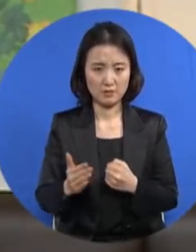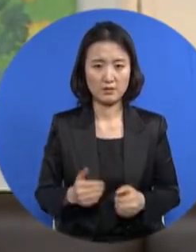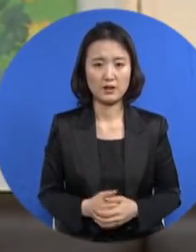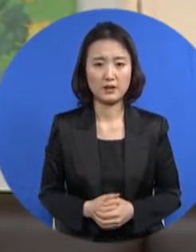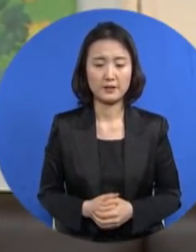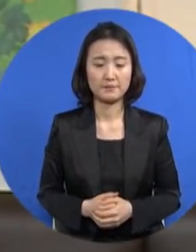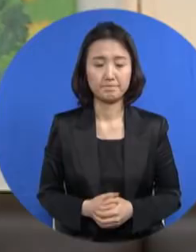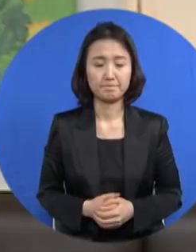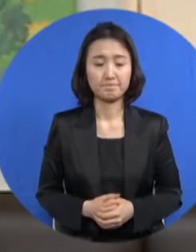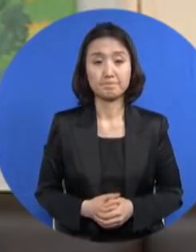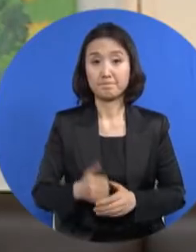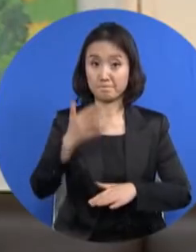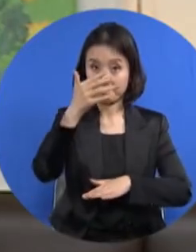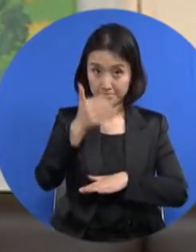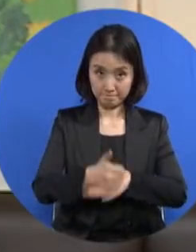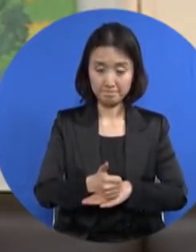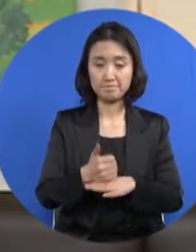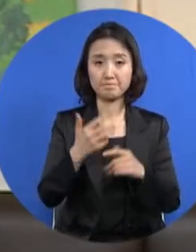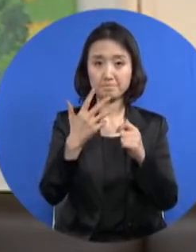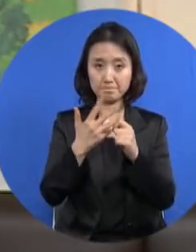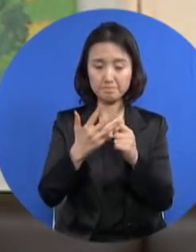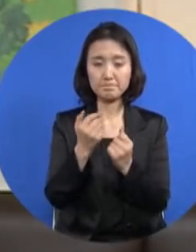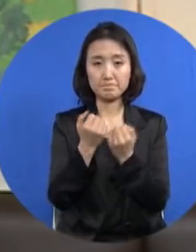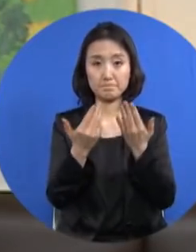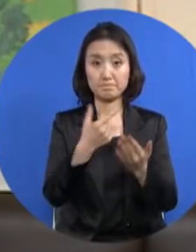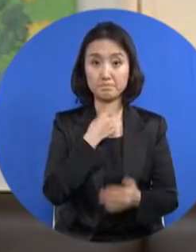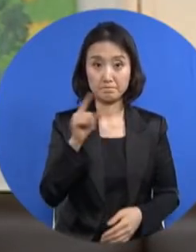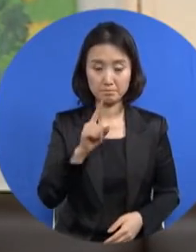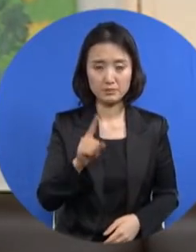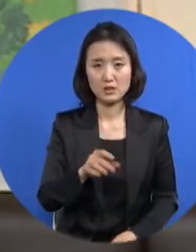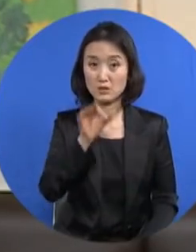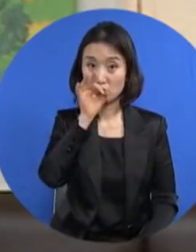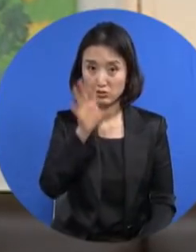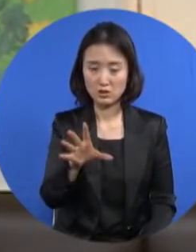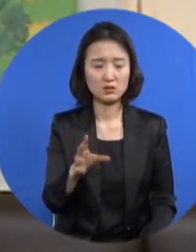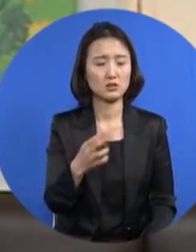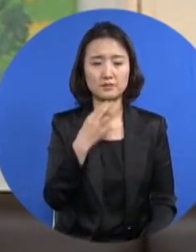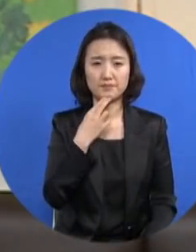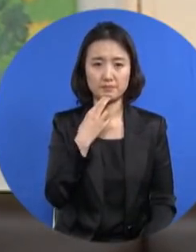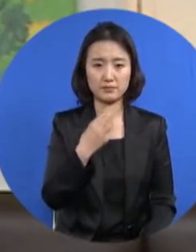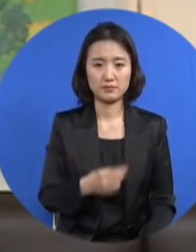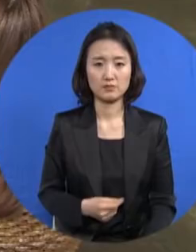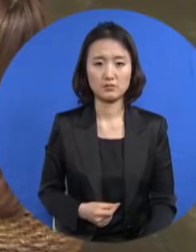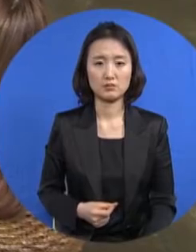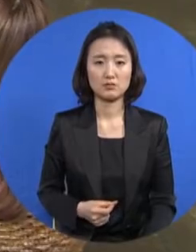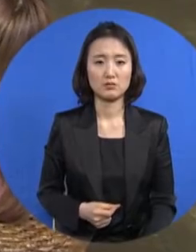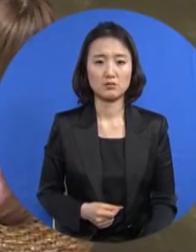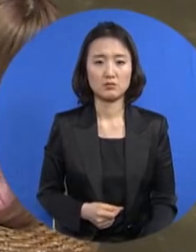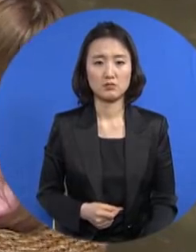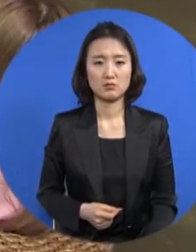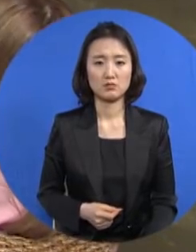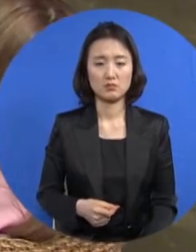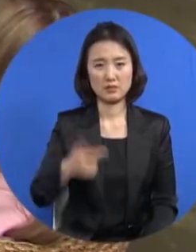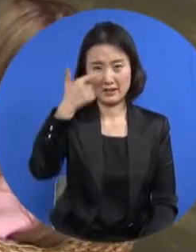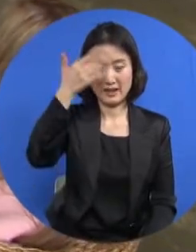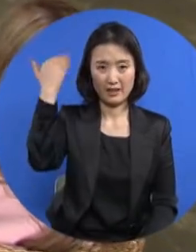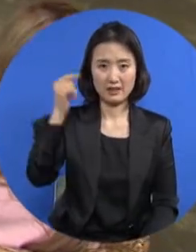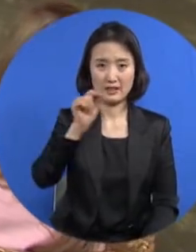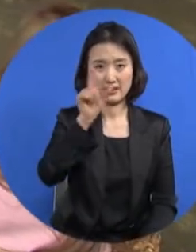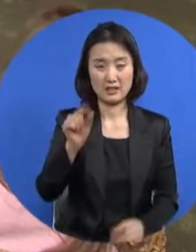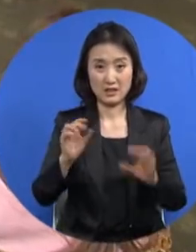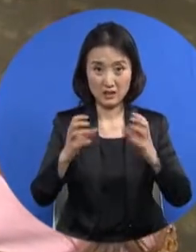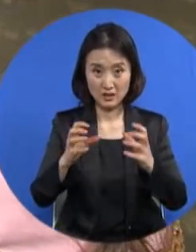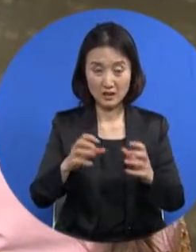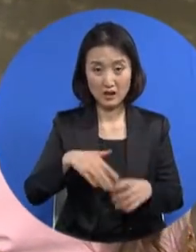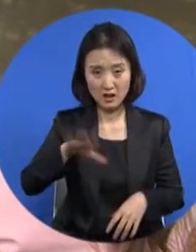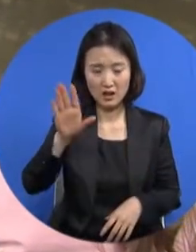불가능은 없다. 여러분요 달나라 가는 것도 우주선도 옛날에 저 어렸을 때 스마트폰도